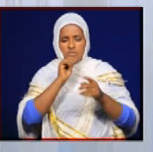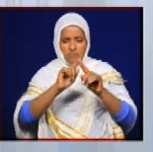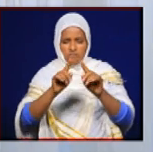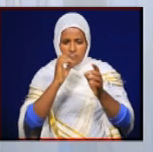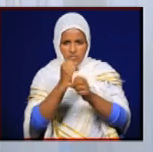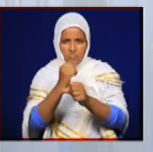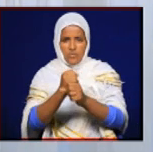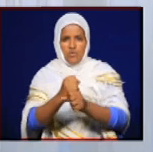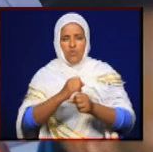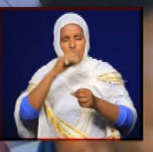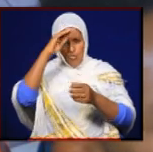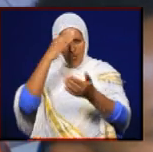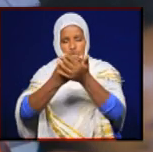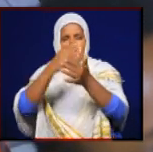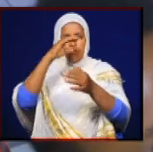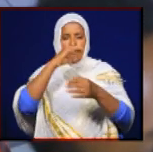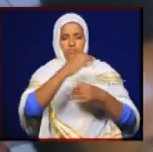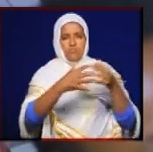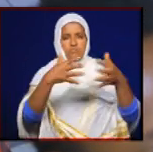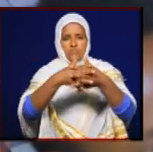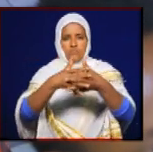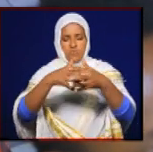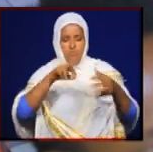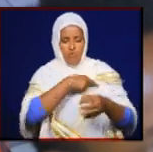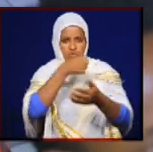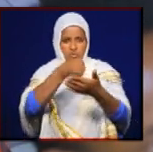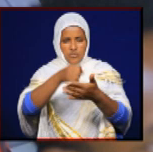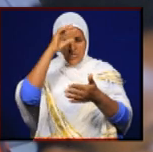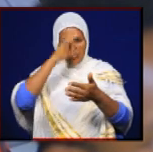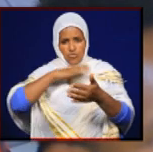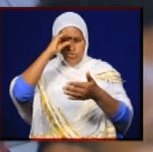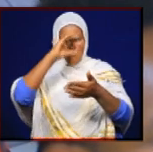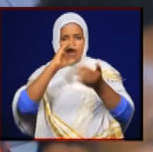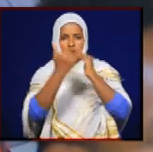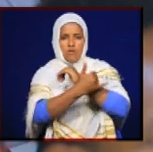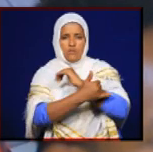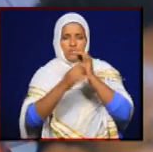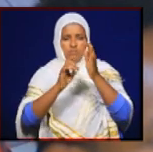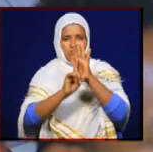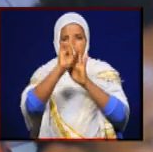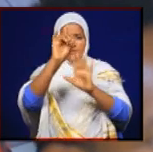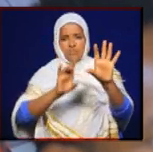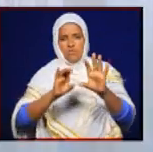ሚስጥር ያራቀቁ ወልድ ዋህድ ብለው ሃይማኖት ያጸኑ ሰውን ሰው ያረጉ ሀገርን ያቀኑ